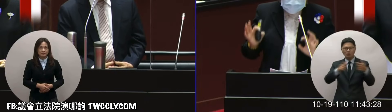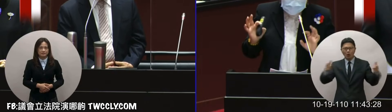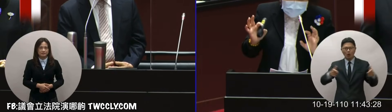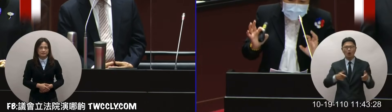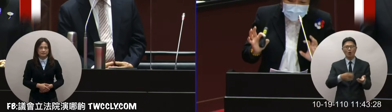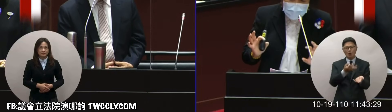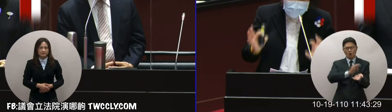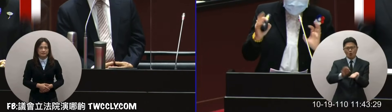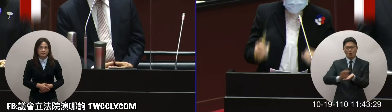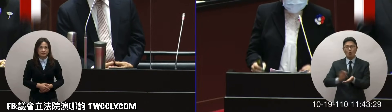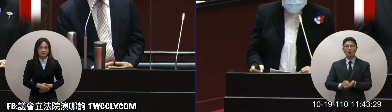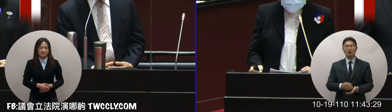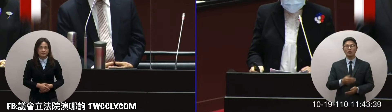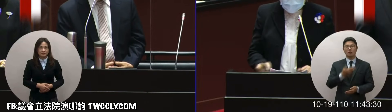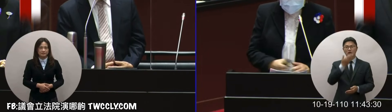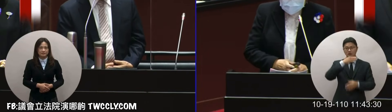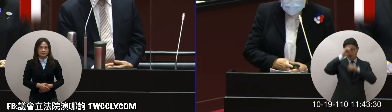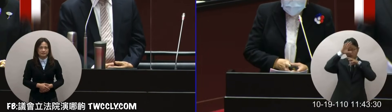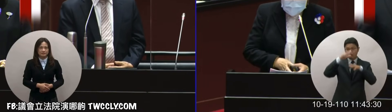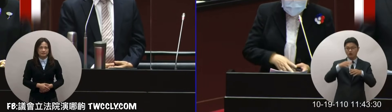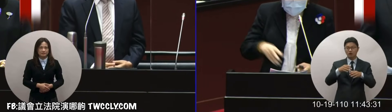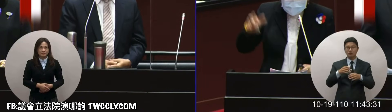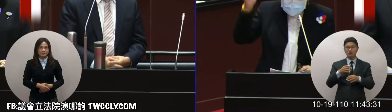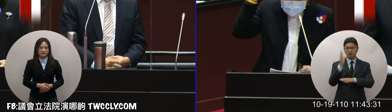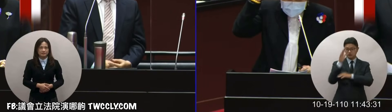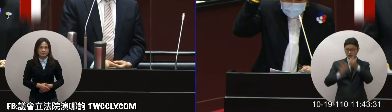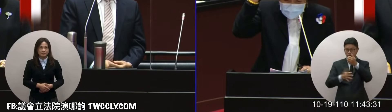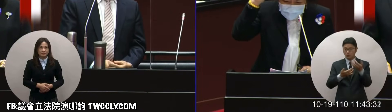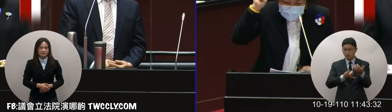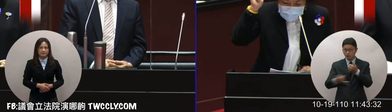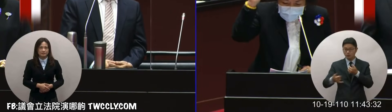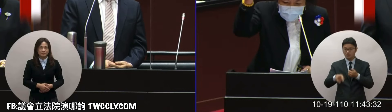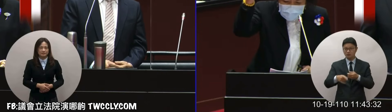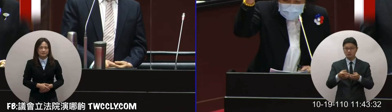委这类系统要起来进前哦，已经开